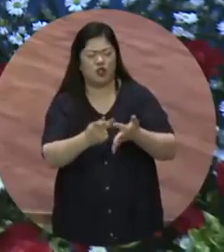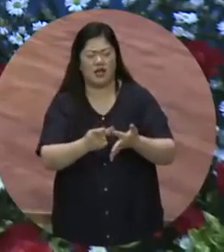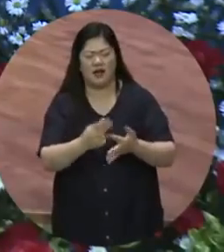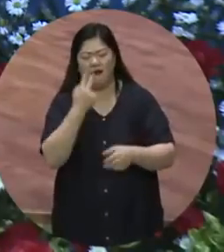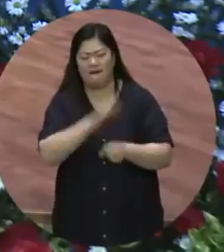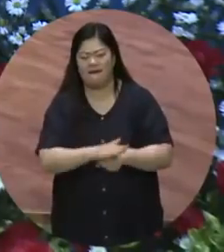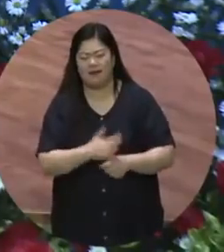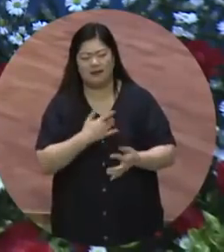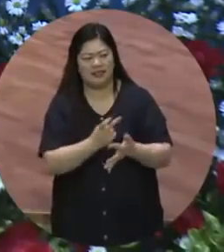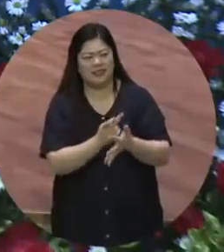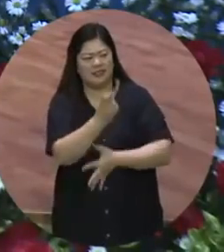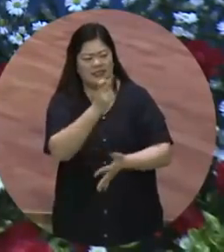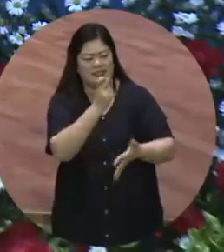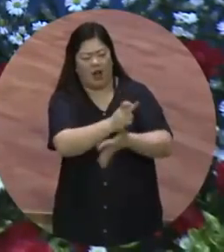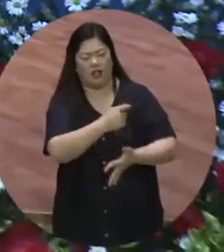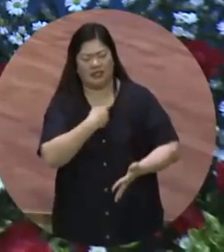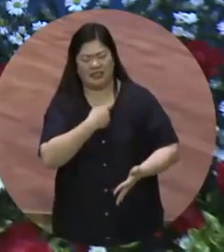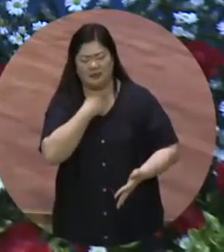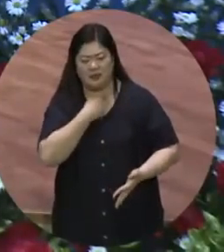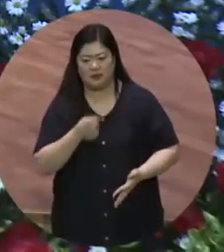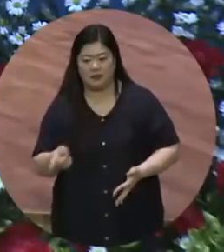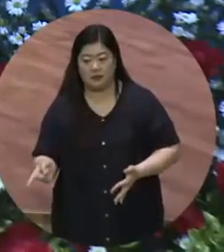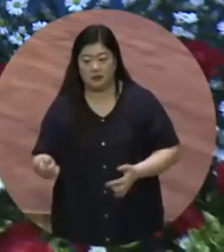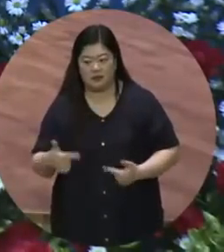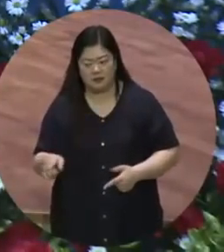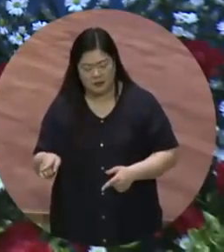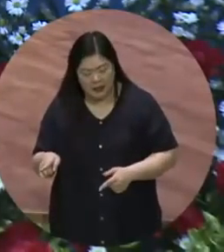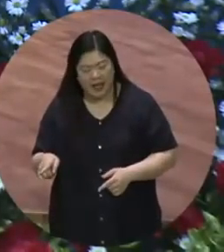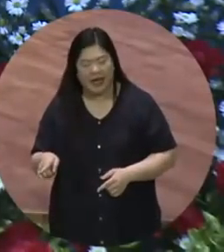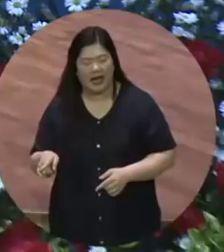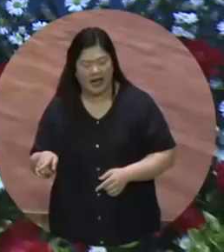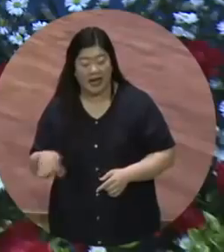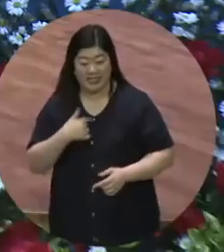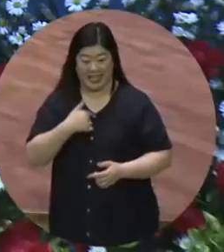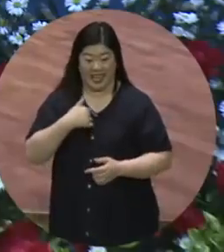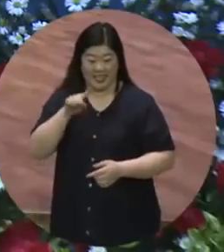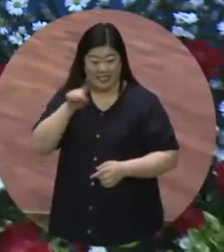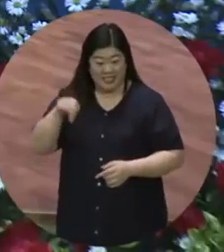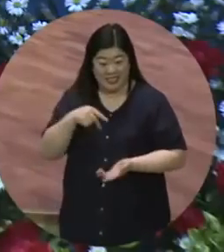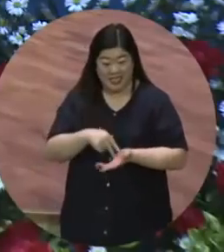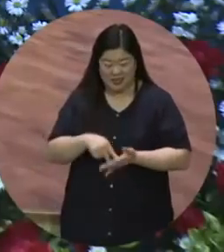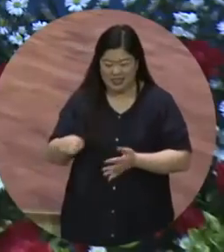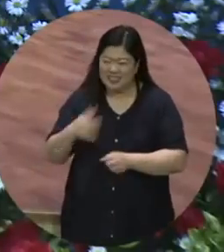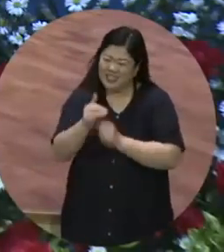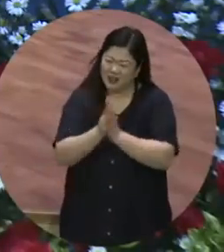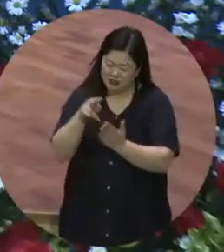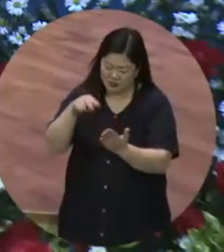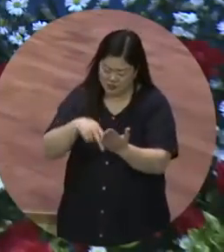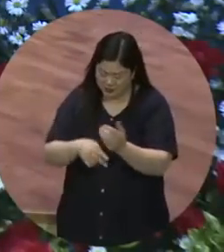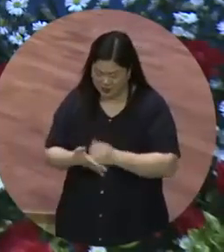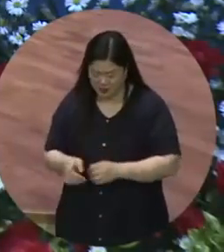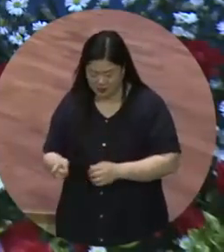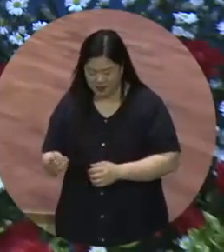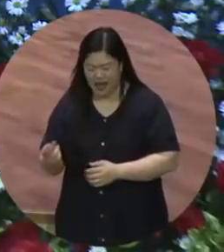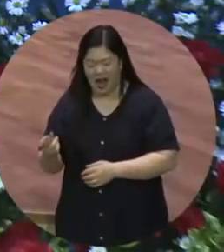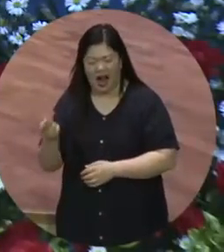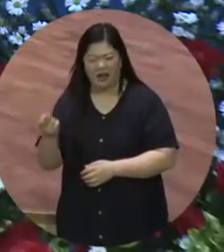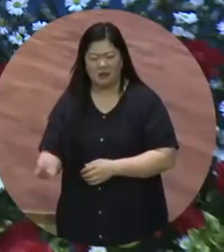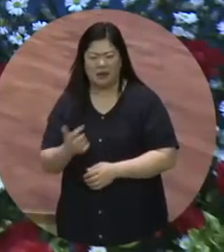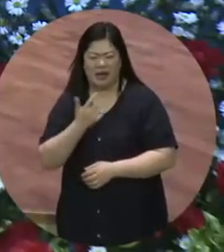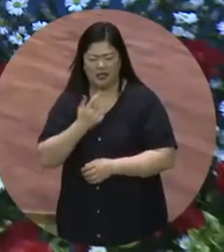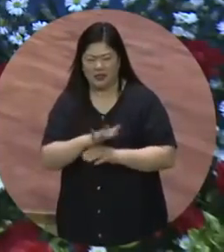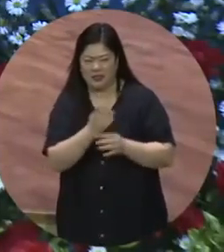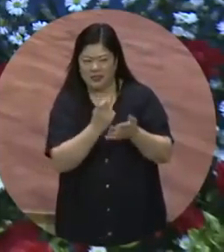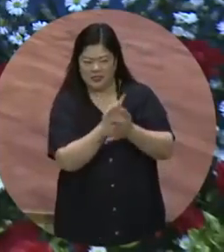저 장자권에 저게 하나님의 은약이 축복 다 들었는데, 저게 내 형이라, 저거 장자권을